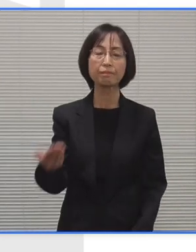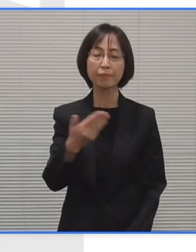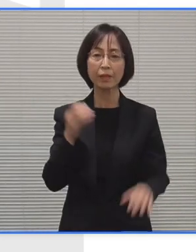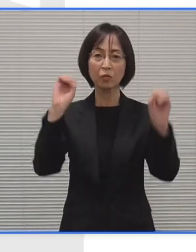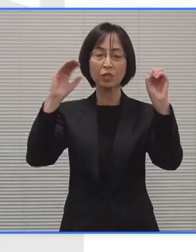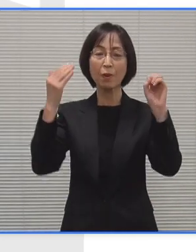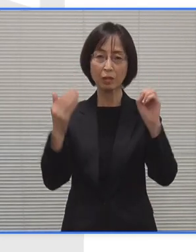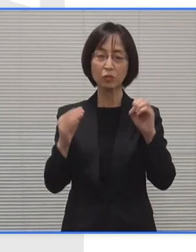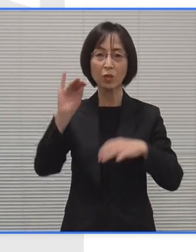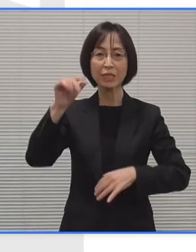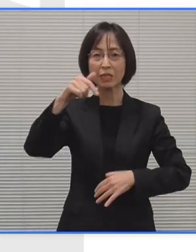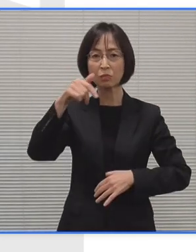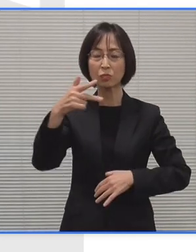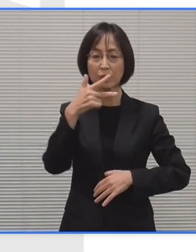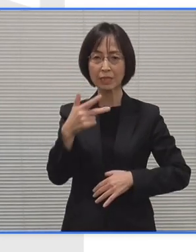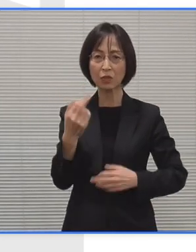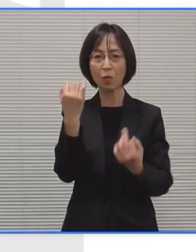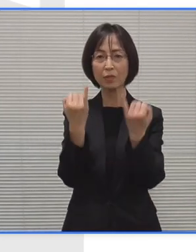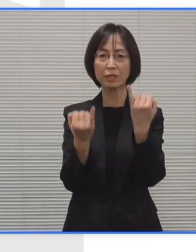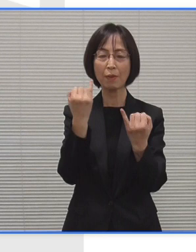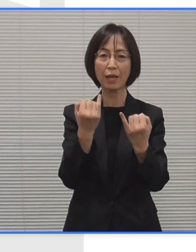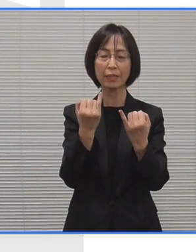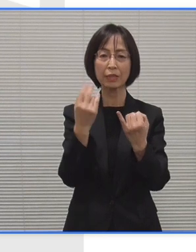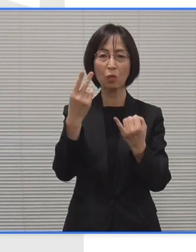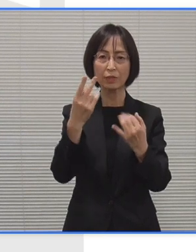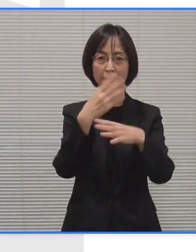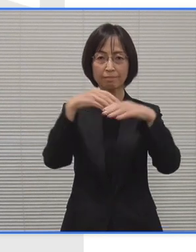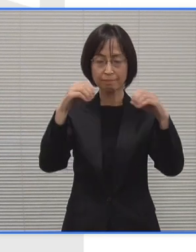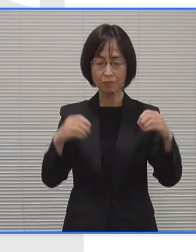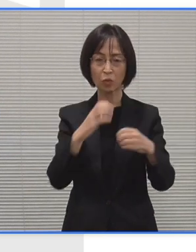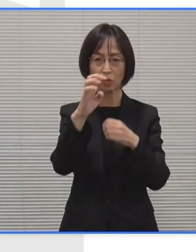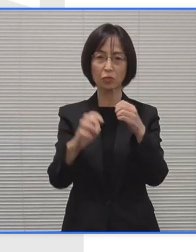市提携40周年の記念事業になります。